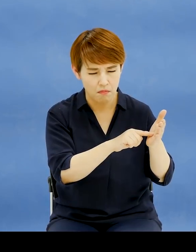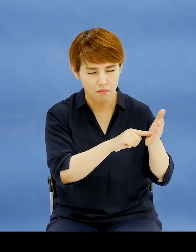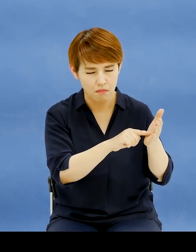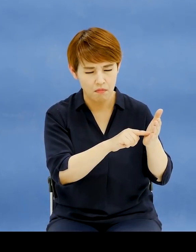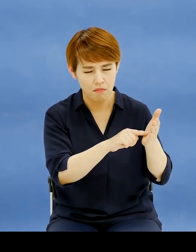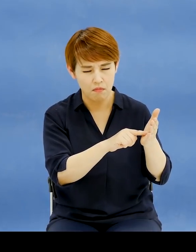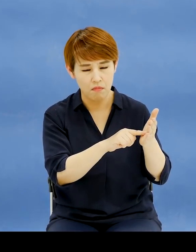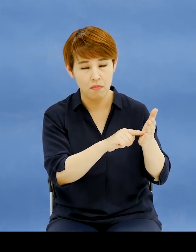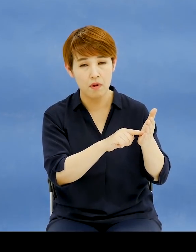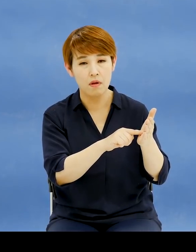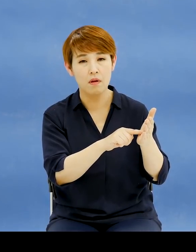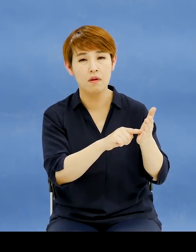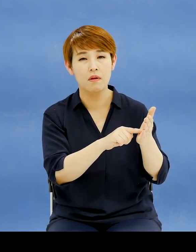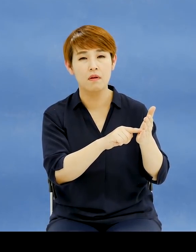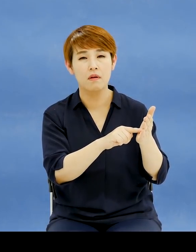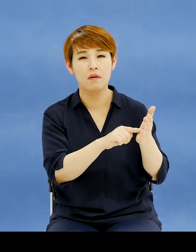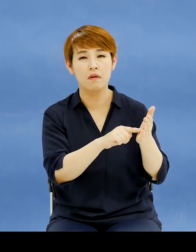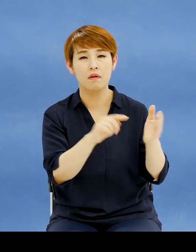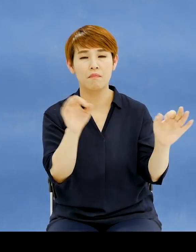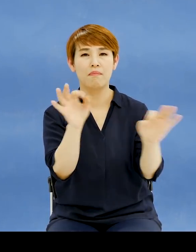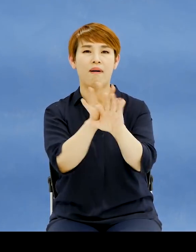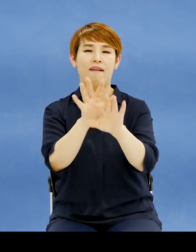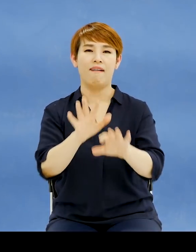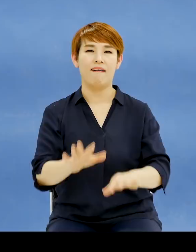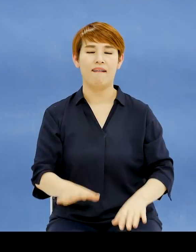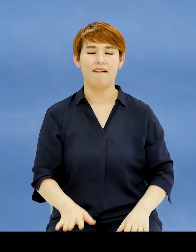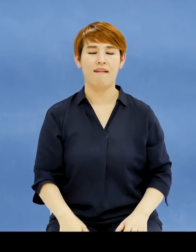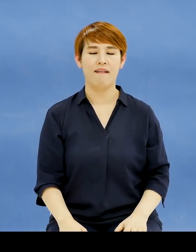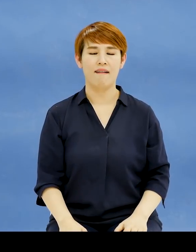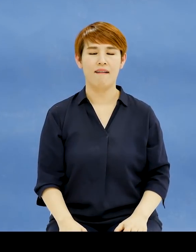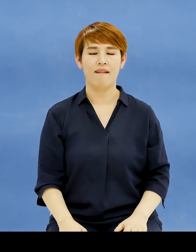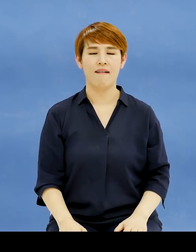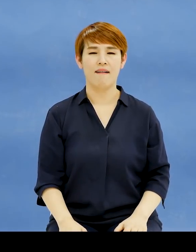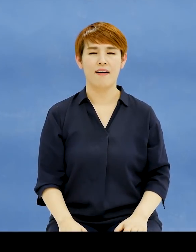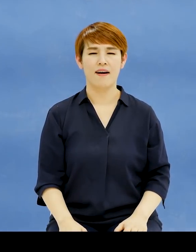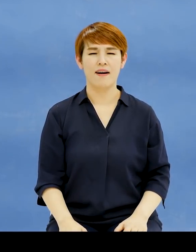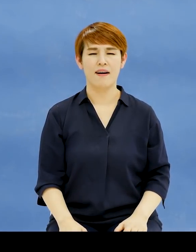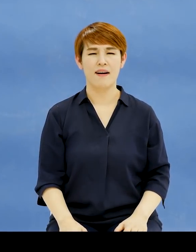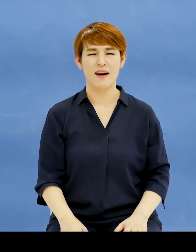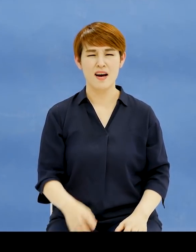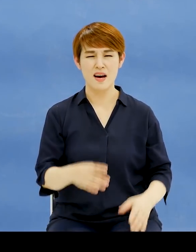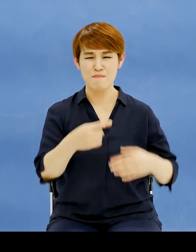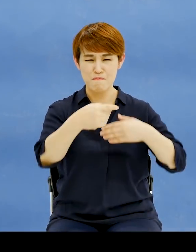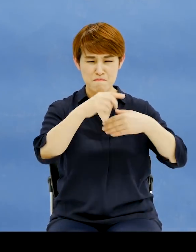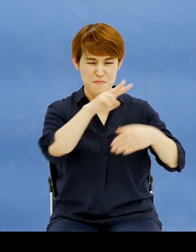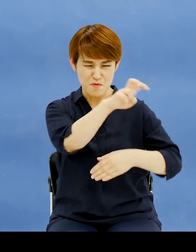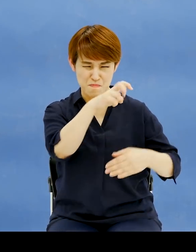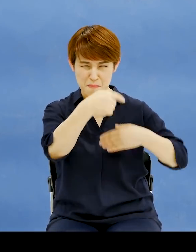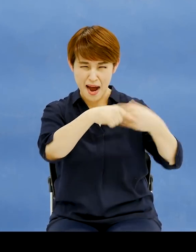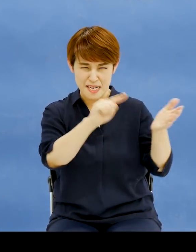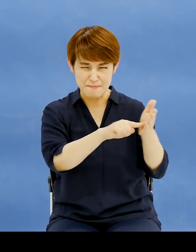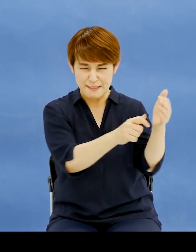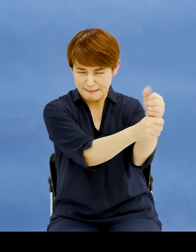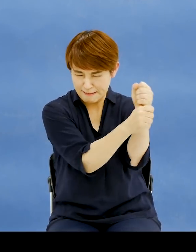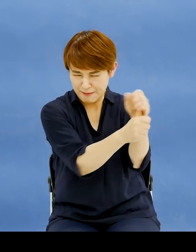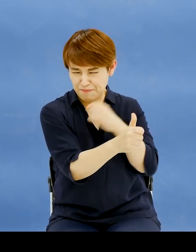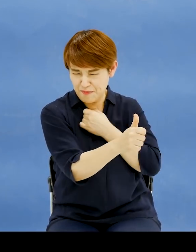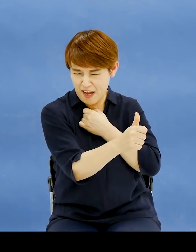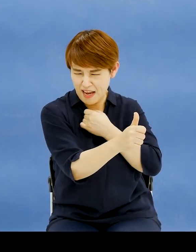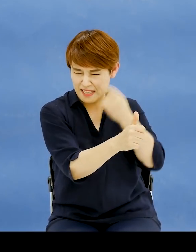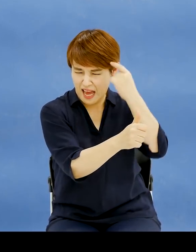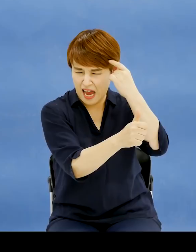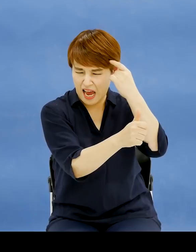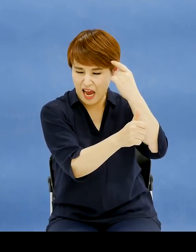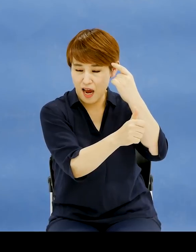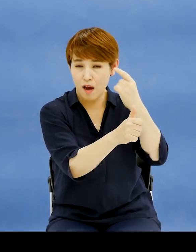보이진 않는데 근데 그걸 떠나보내면 제가 진짜 용서할 것 같은 거예요. 네네. 그래서 안 돼! 이걸 잡고 있어야 내가 저 사람